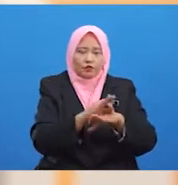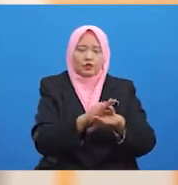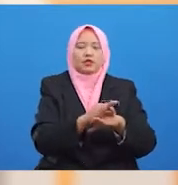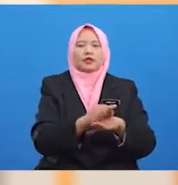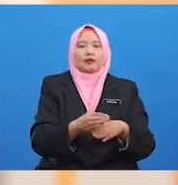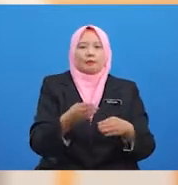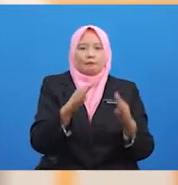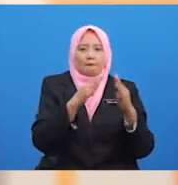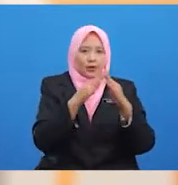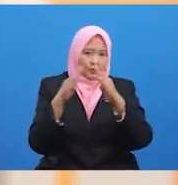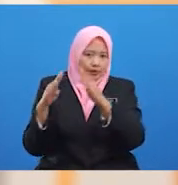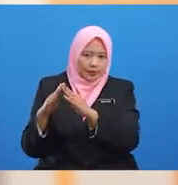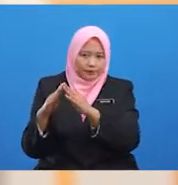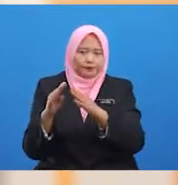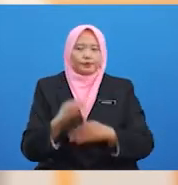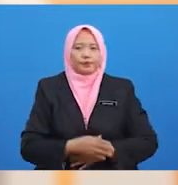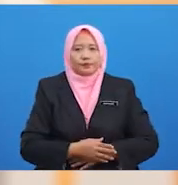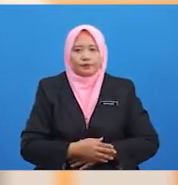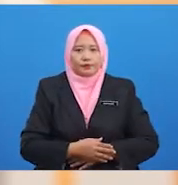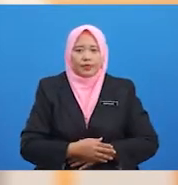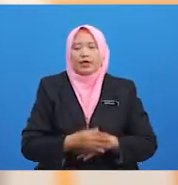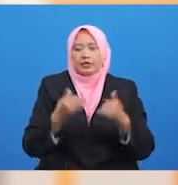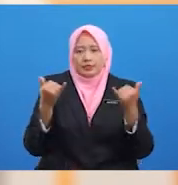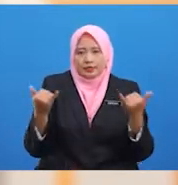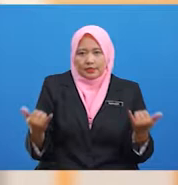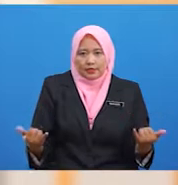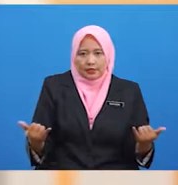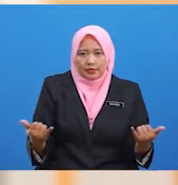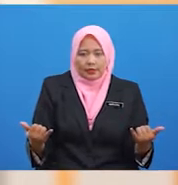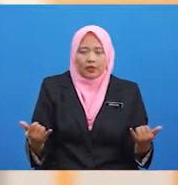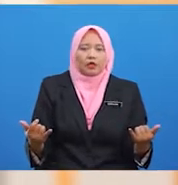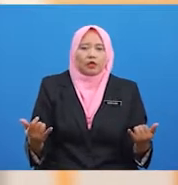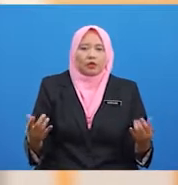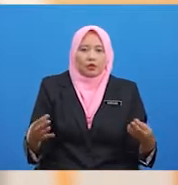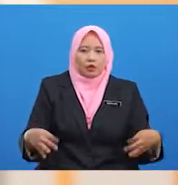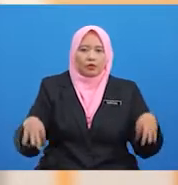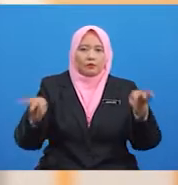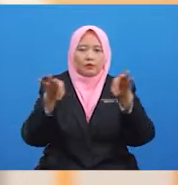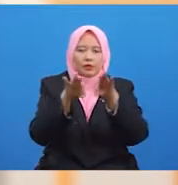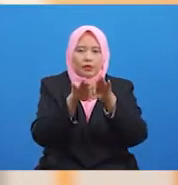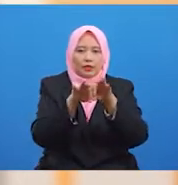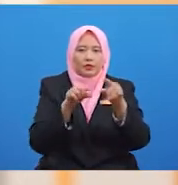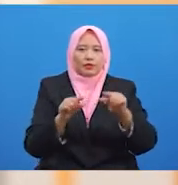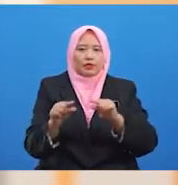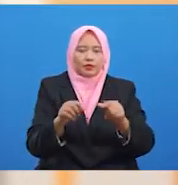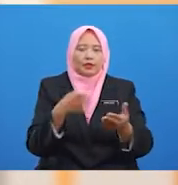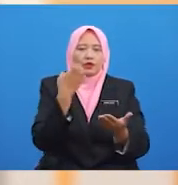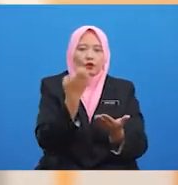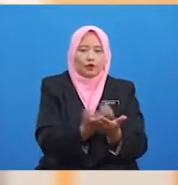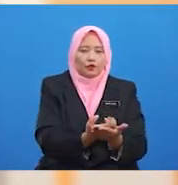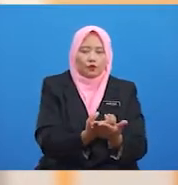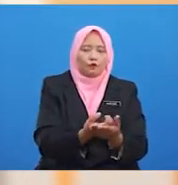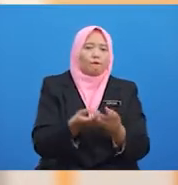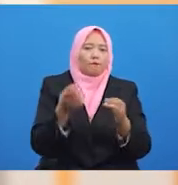Baiklah murid-murid, sekarang kita sudah sampai ke kepentingan kegiatan ekonomi yang